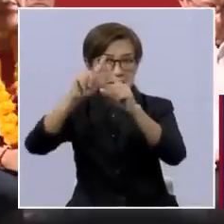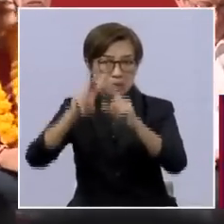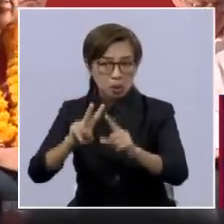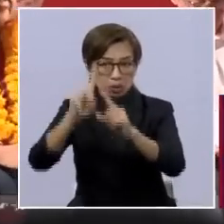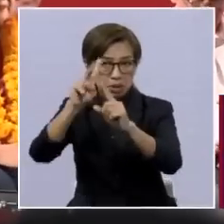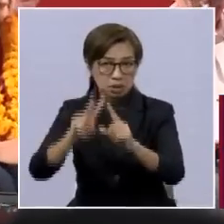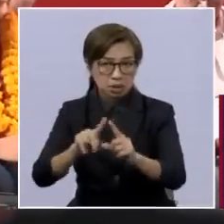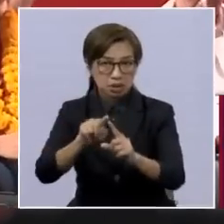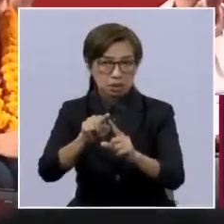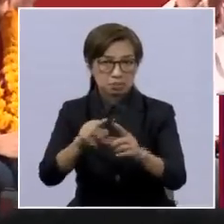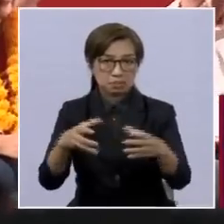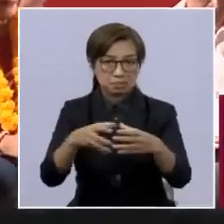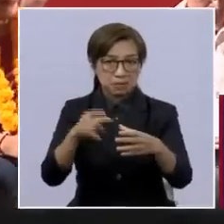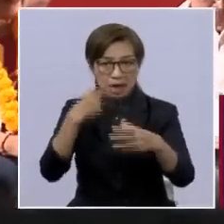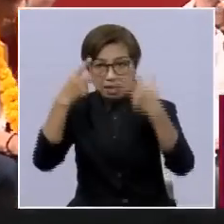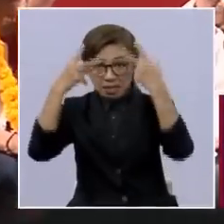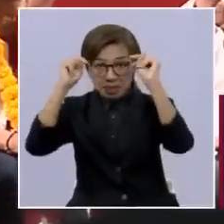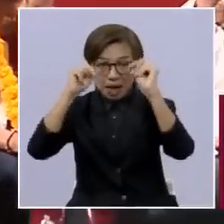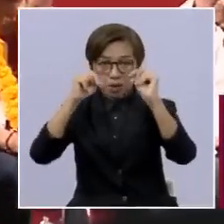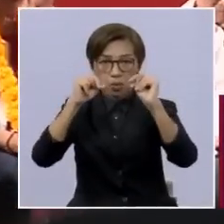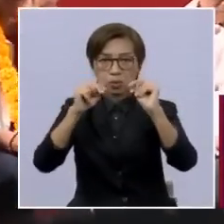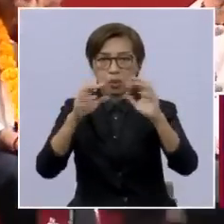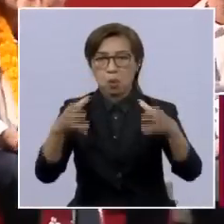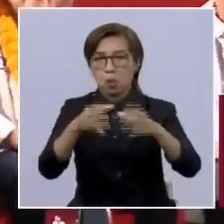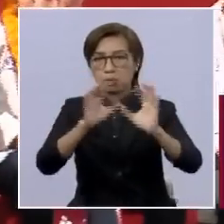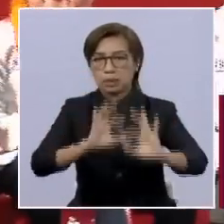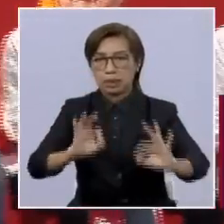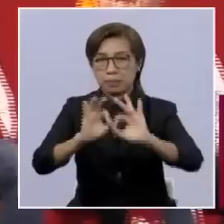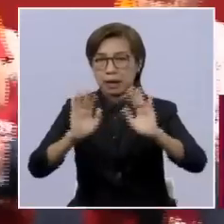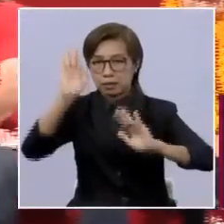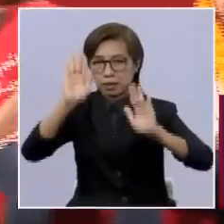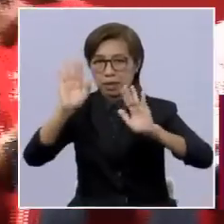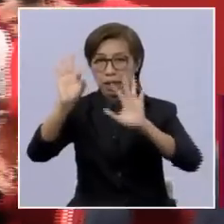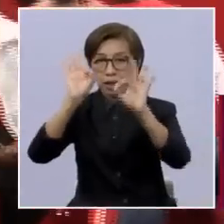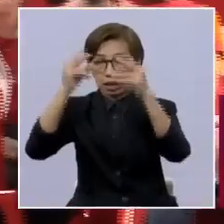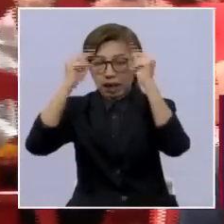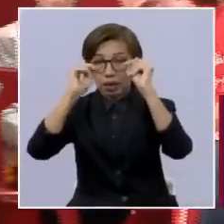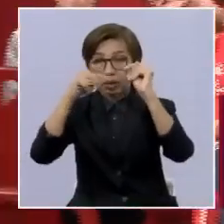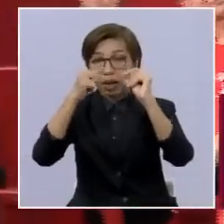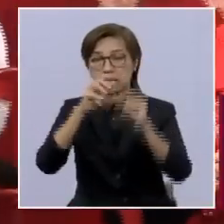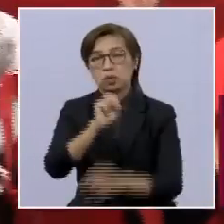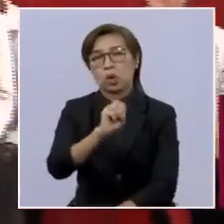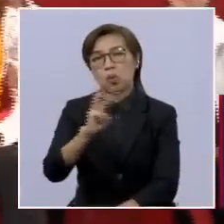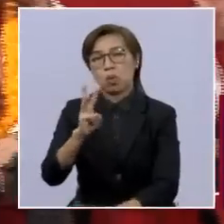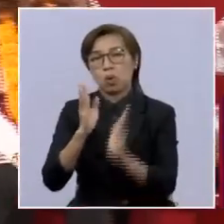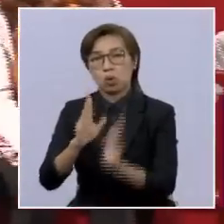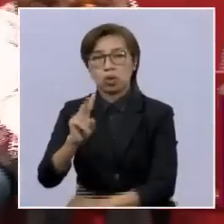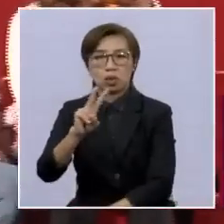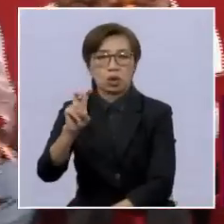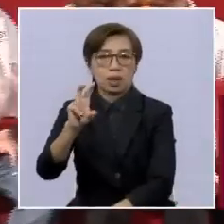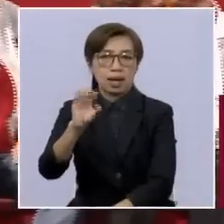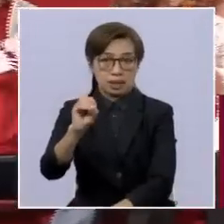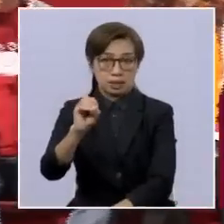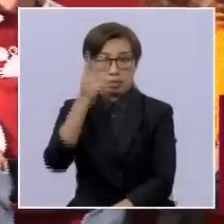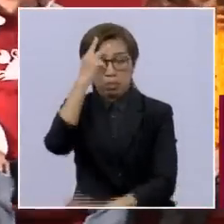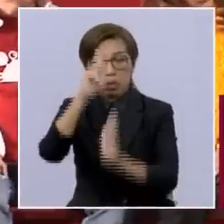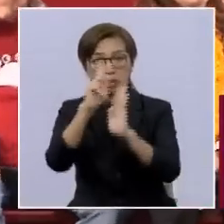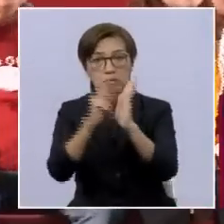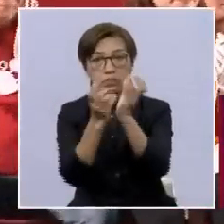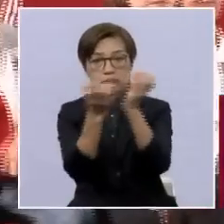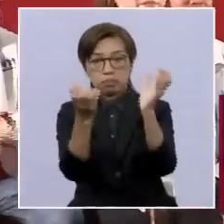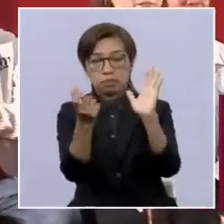างสว250เสียงนี่แหละที่จะมีอำนาจในการเลือกโหวตนายกรัฐมนตรีเพราะว่ามีบทรัฐธรรมนูญนะ